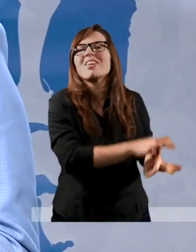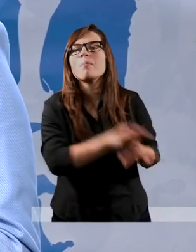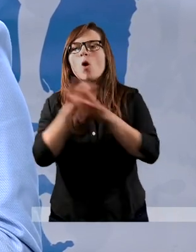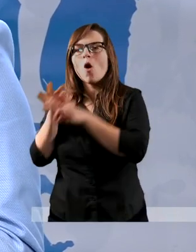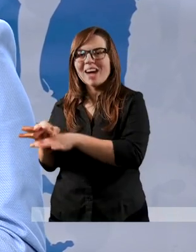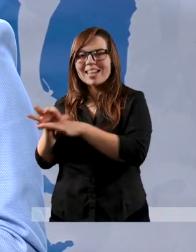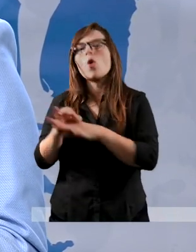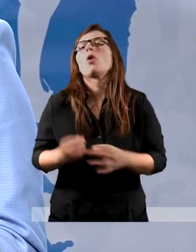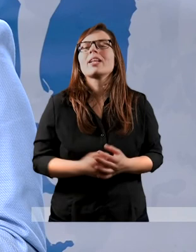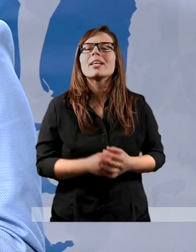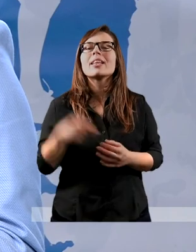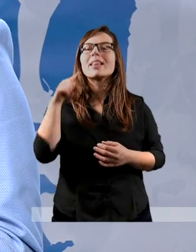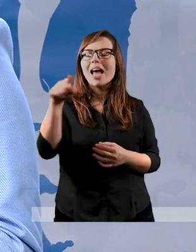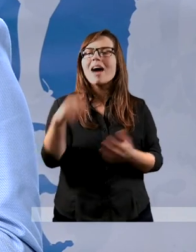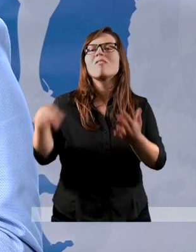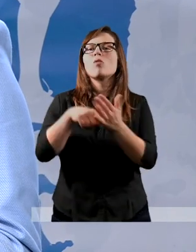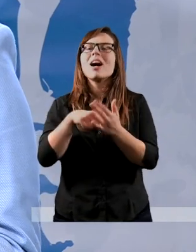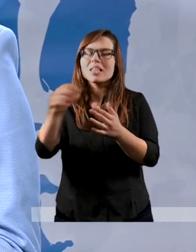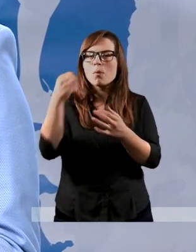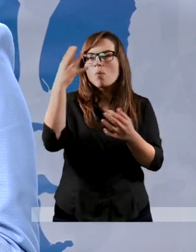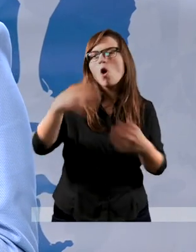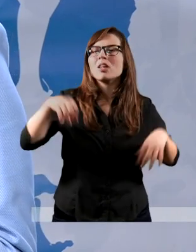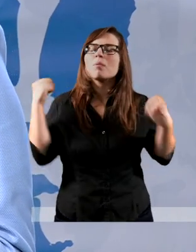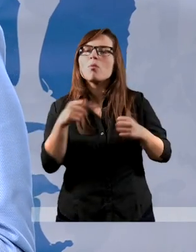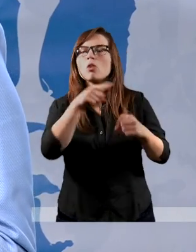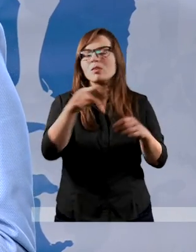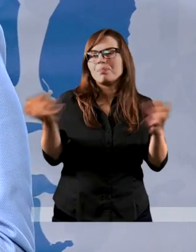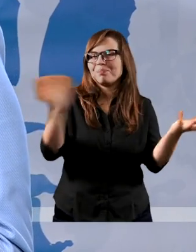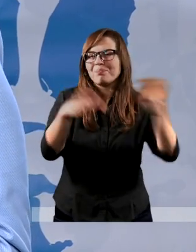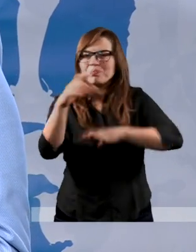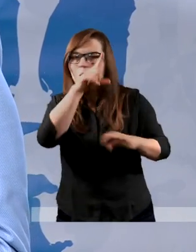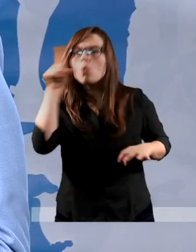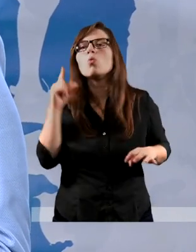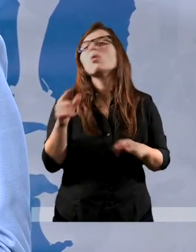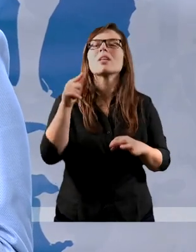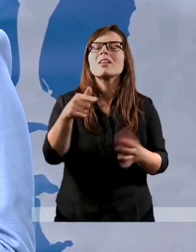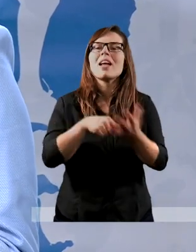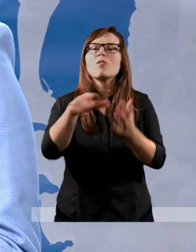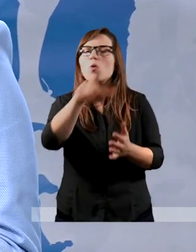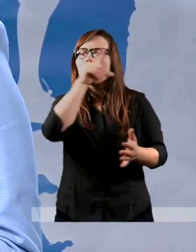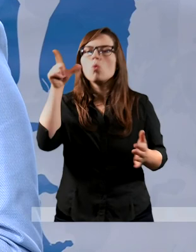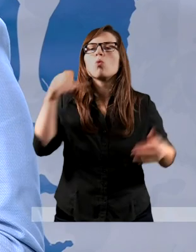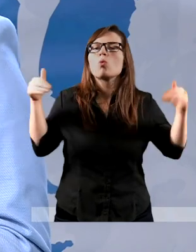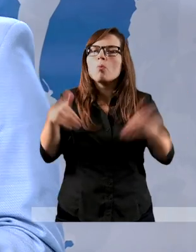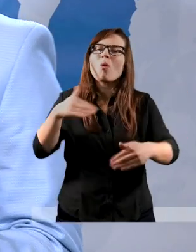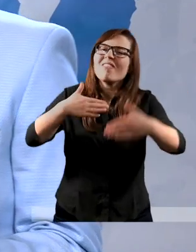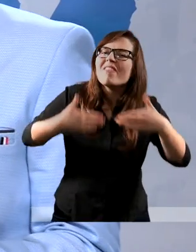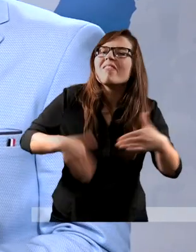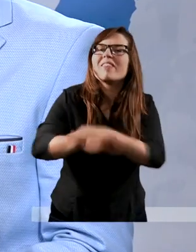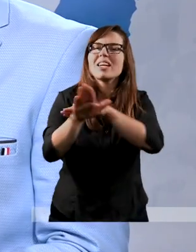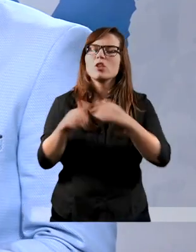wyprowadzony. Tam właśnie Mojżesz mocno się udzielał i przekonywał Faraona, żeby ten lud mógł